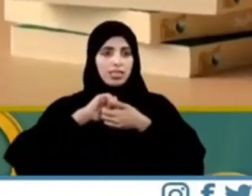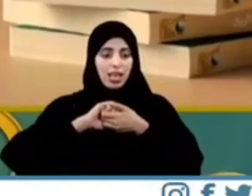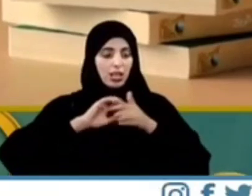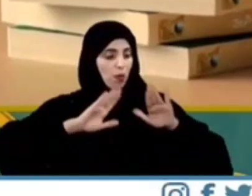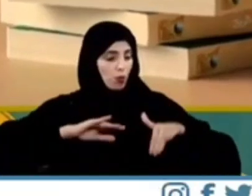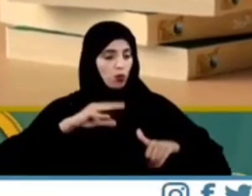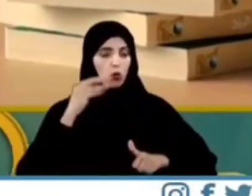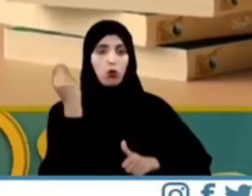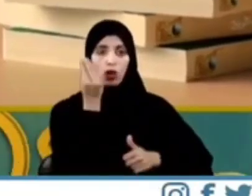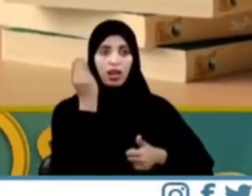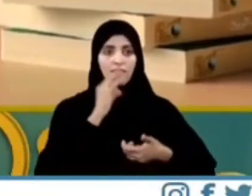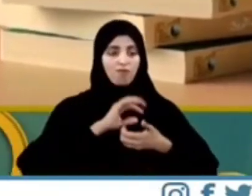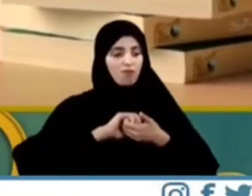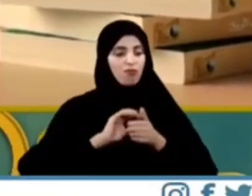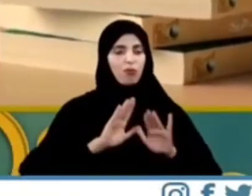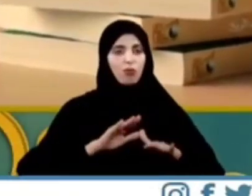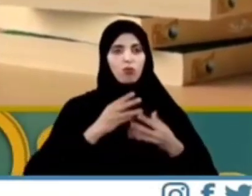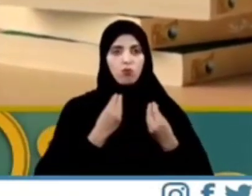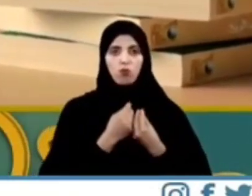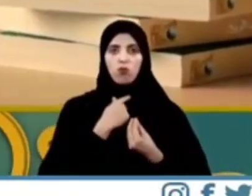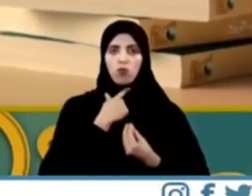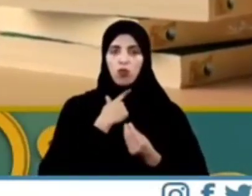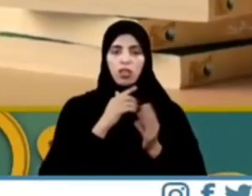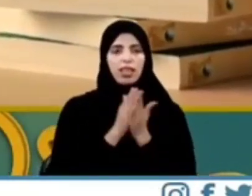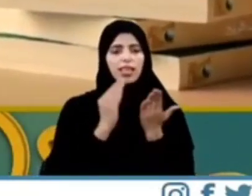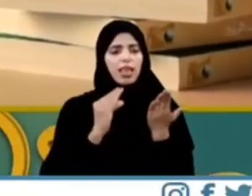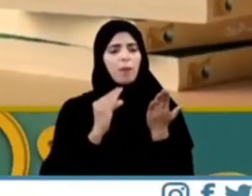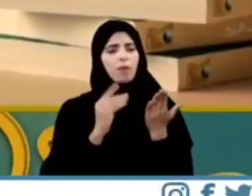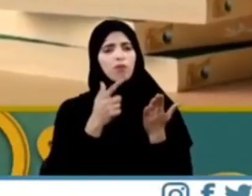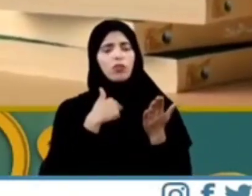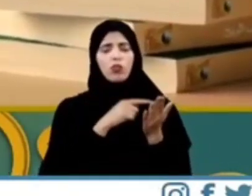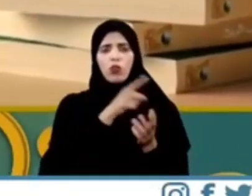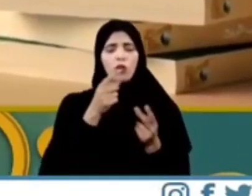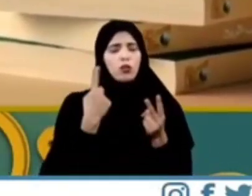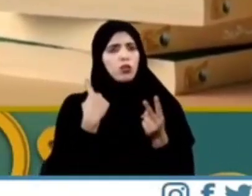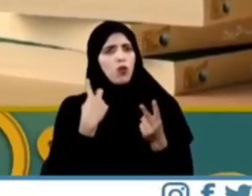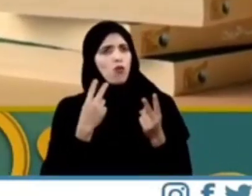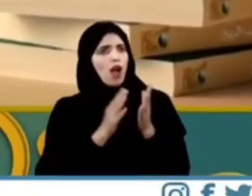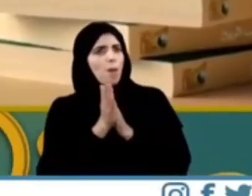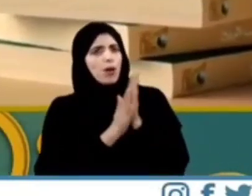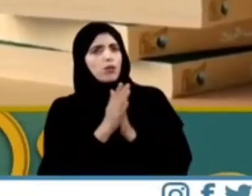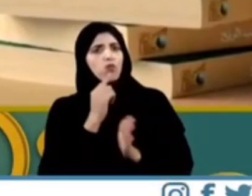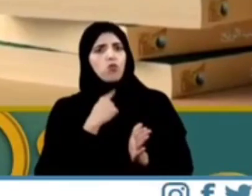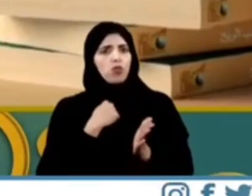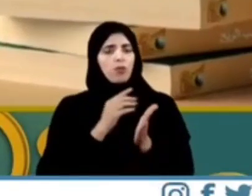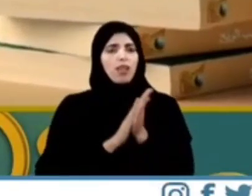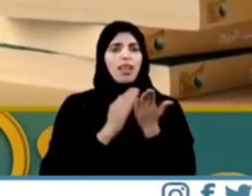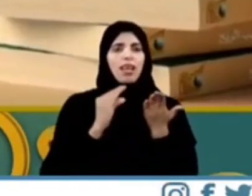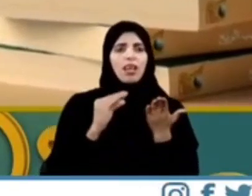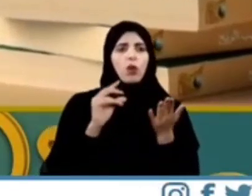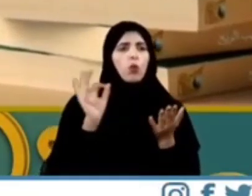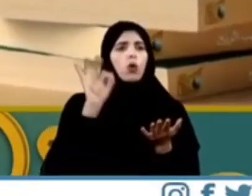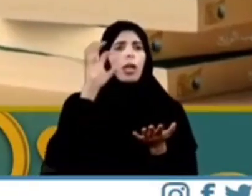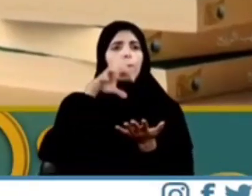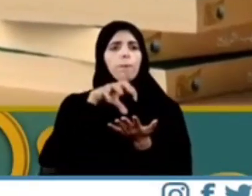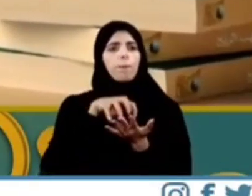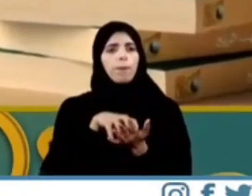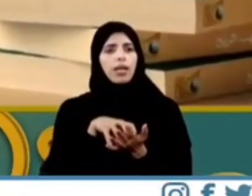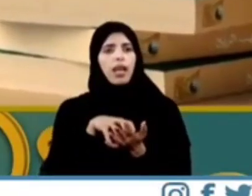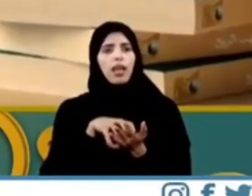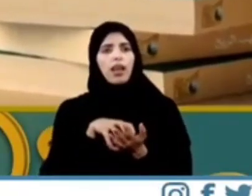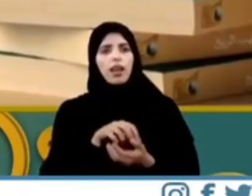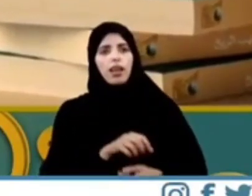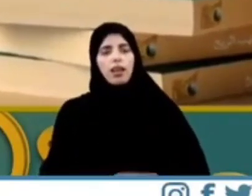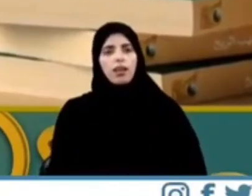الرحلة من يود الحصول على هذا الكتاب عشان يعرف هذا القرار؟ الحين تشوقت العالم يا معتصم. من وين يقدرون يحصلون